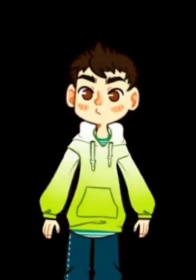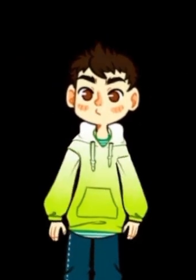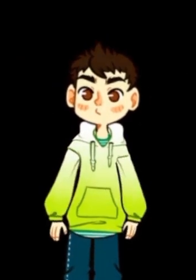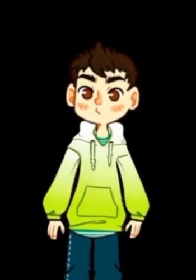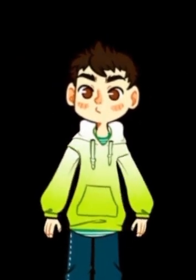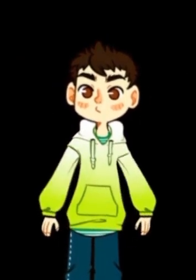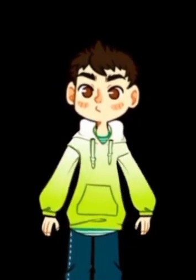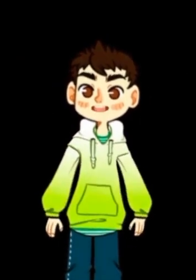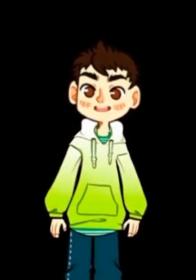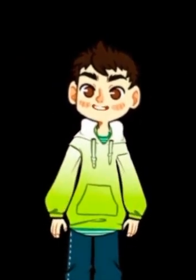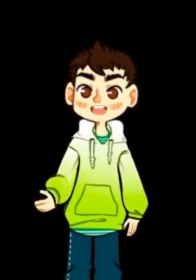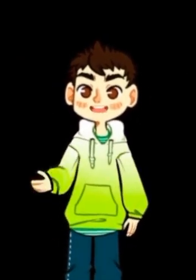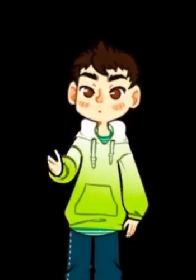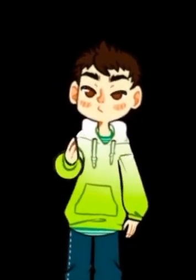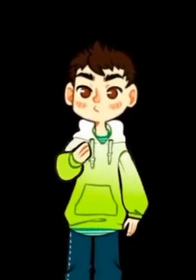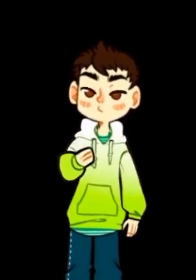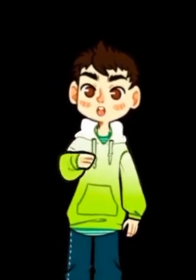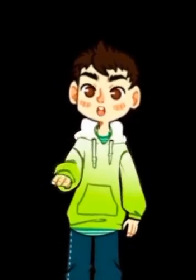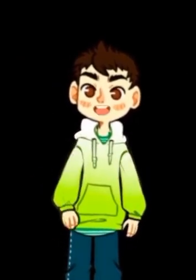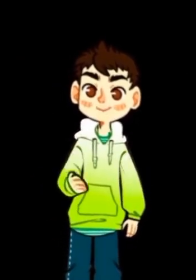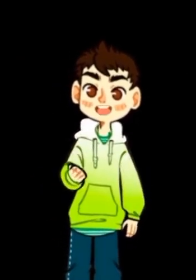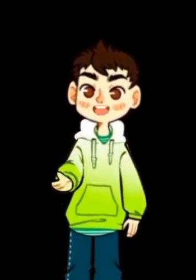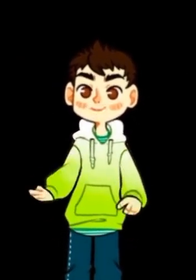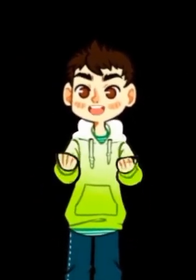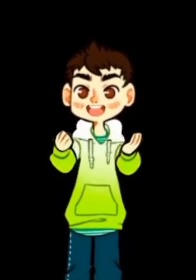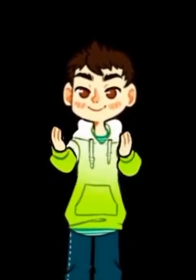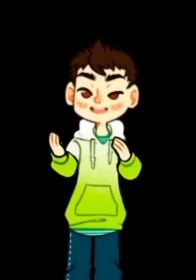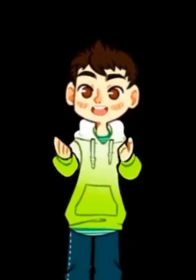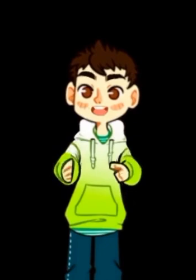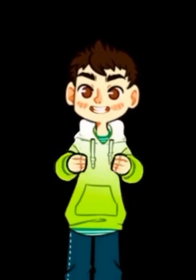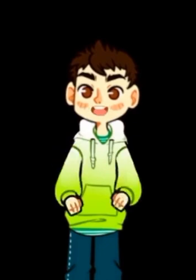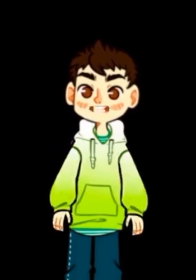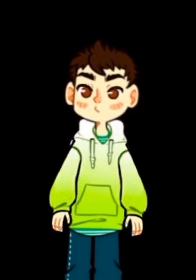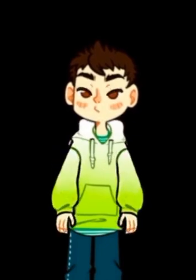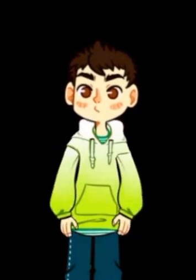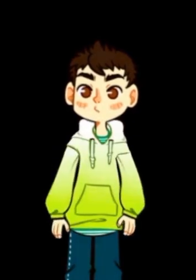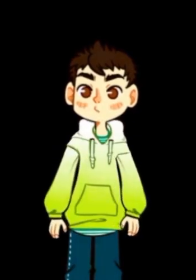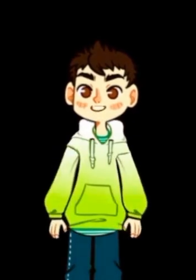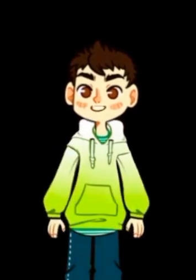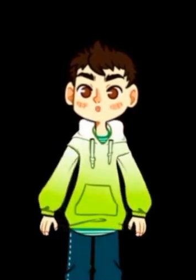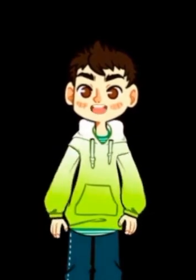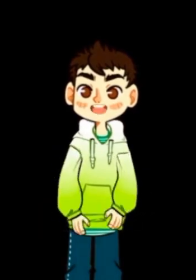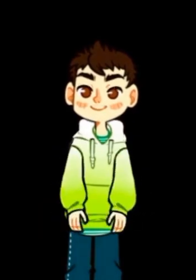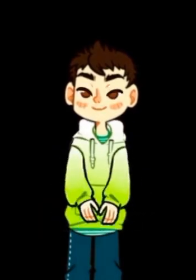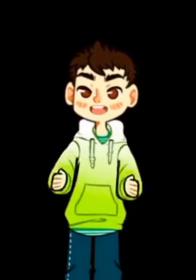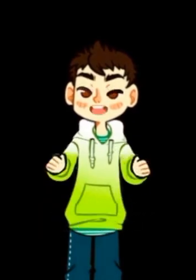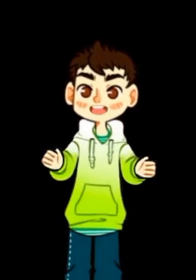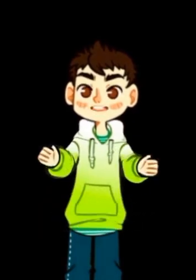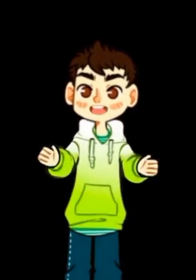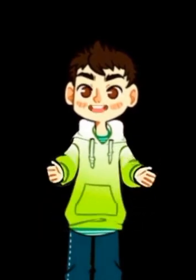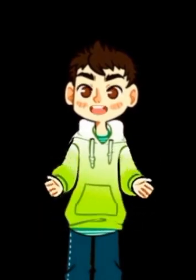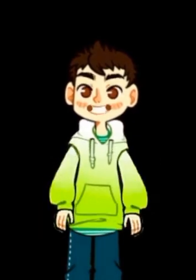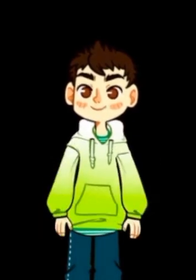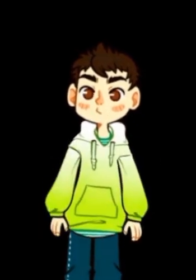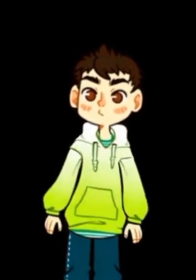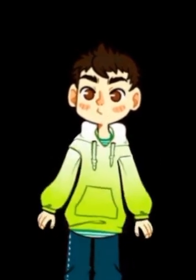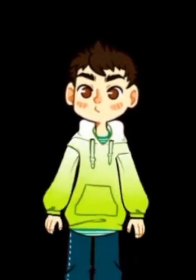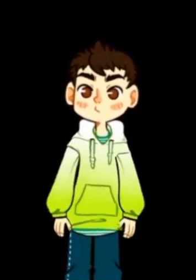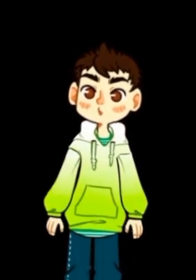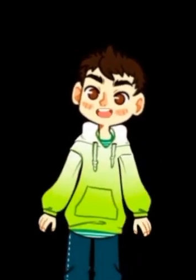content, perquè, sabeu, aquest any som moltes les que participem a la cantata online de la